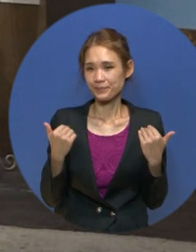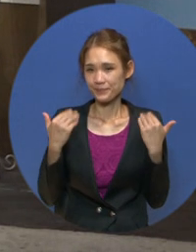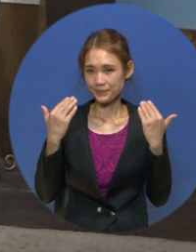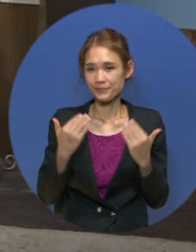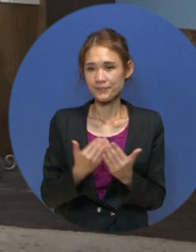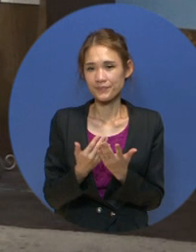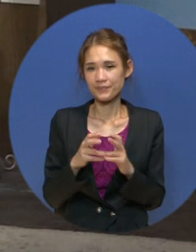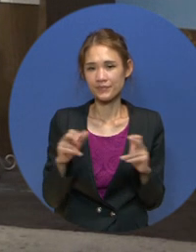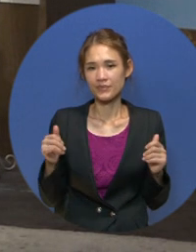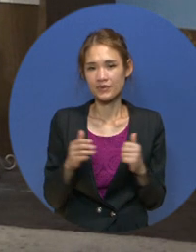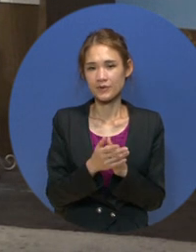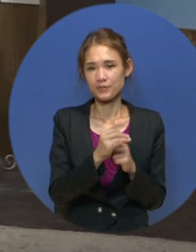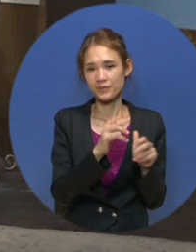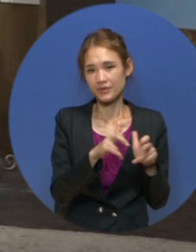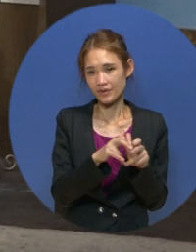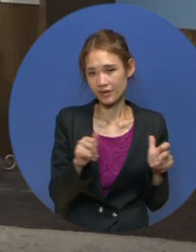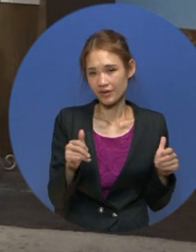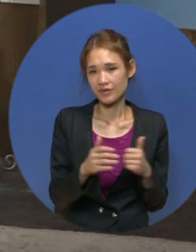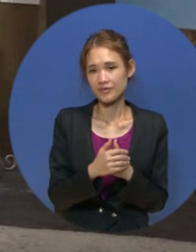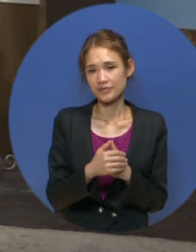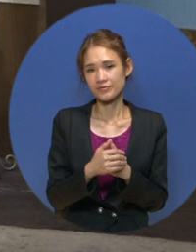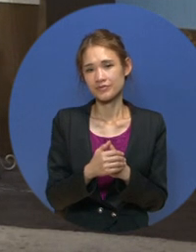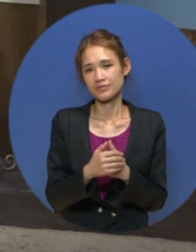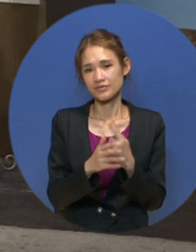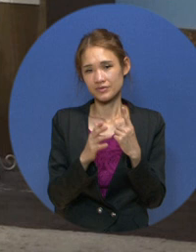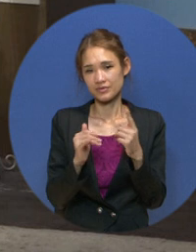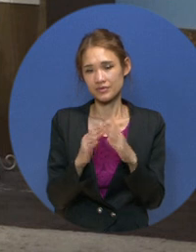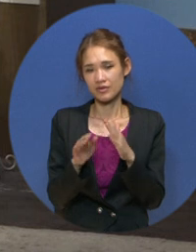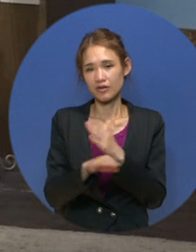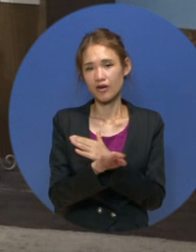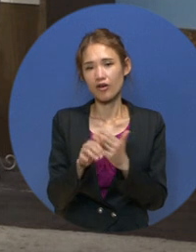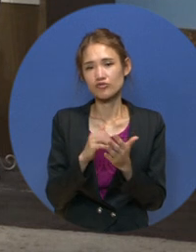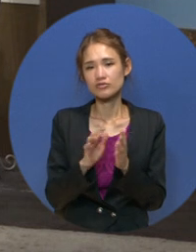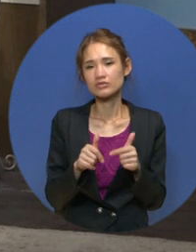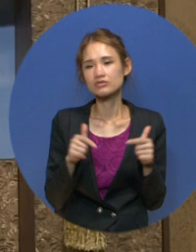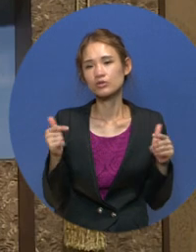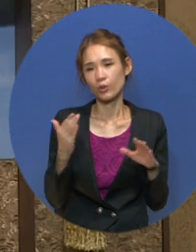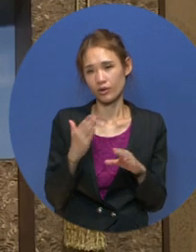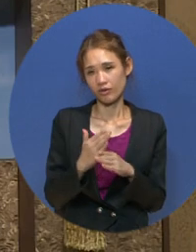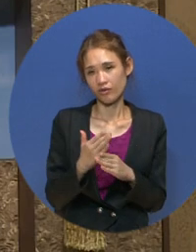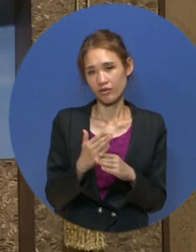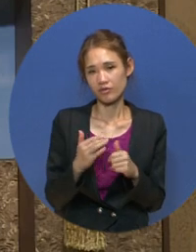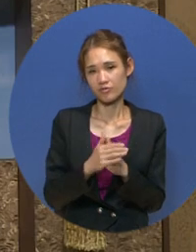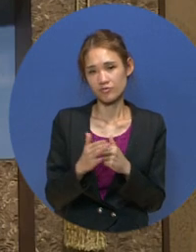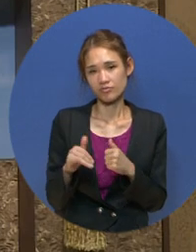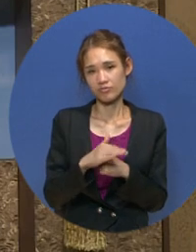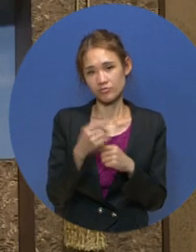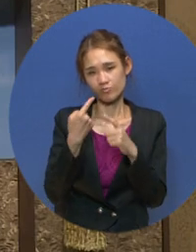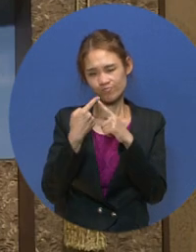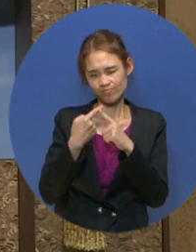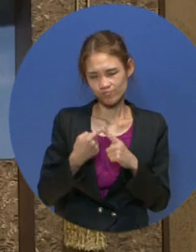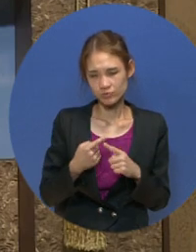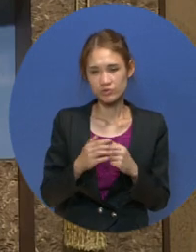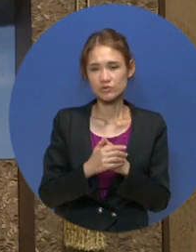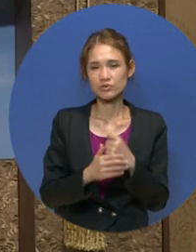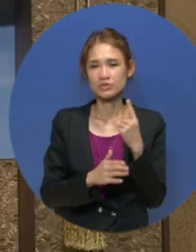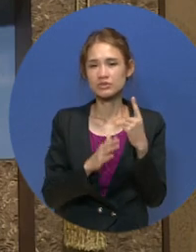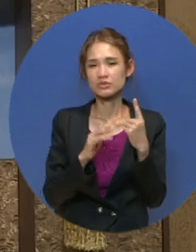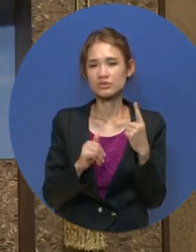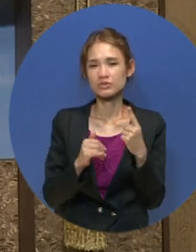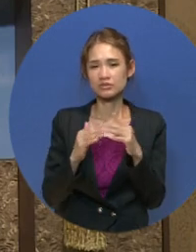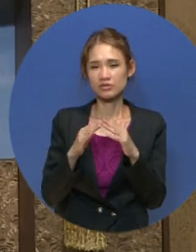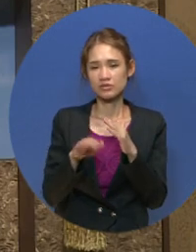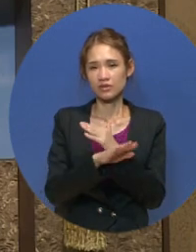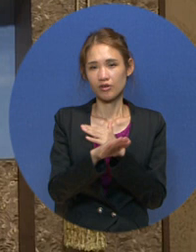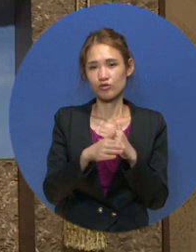발달장애인 직원분들과 비장애인들이 네. 1인 가구 워낙 많아지고 맞습니다. 있고요. 그래서 저희는 무조건